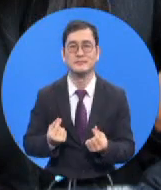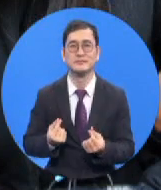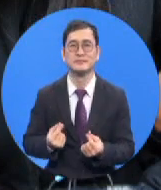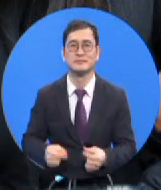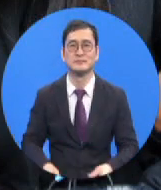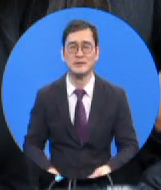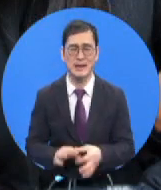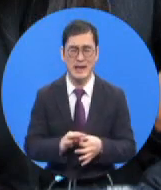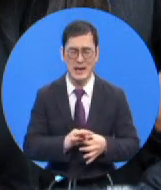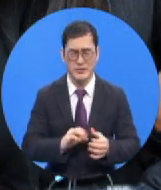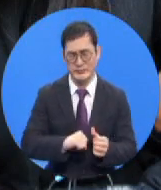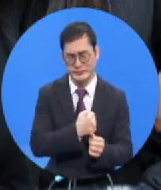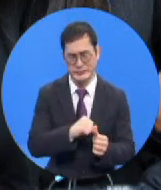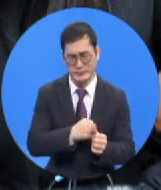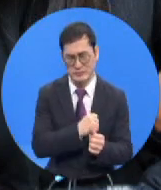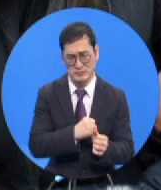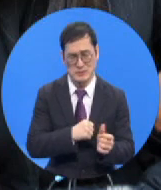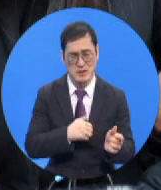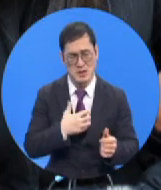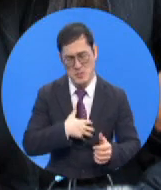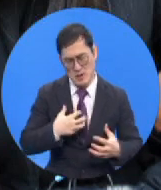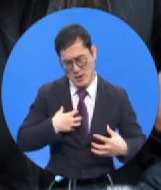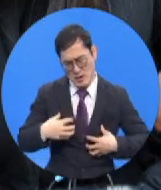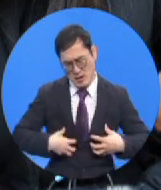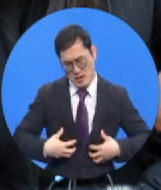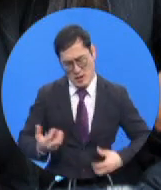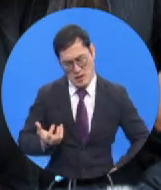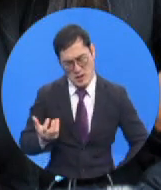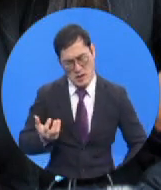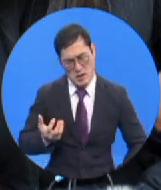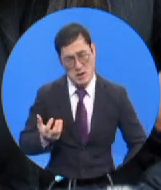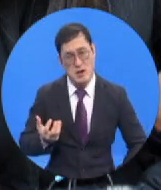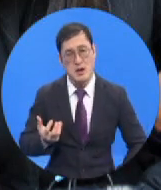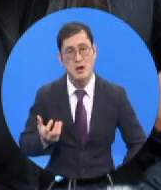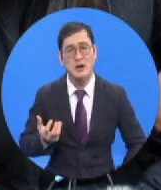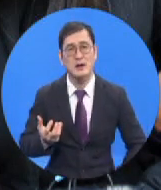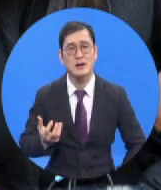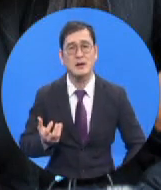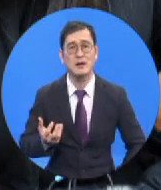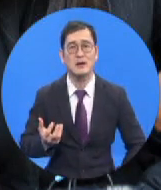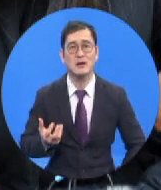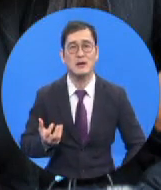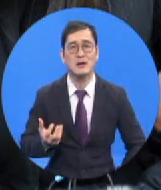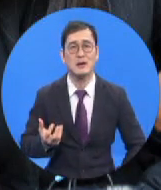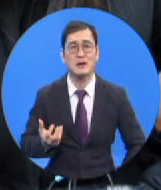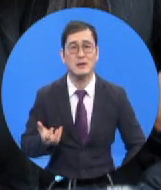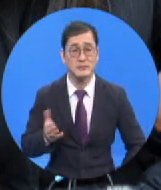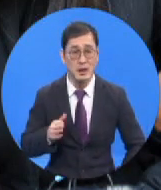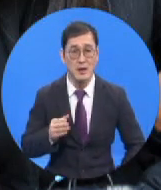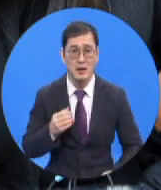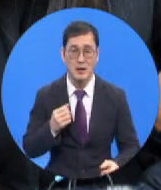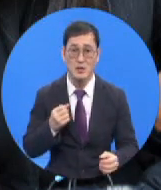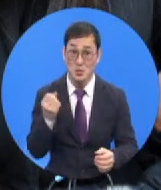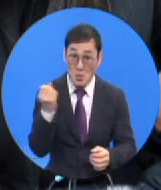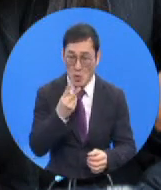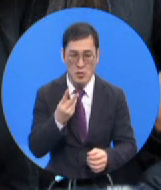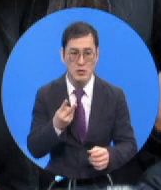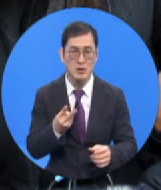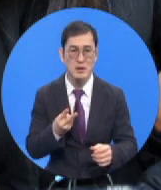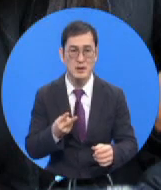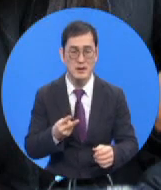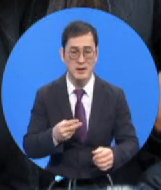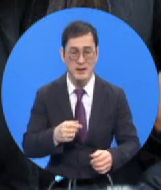몸 상태가 극도로 나빠진 16개월 피해자를 피해자의 복부에 강한 중력을